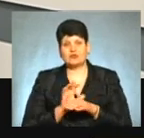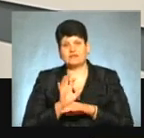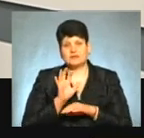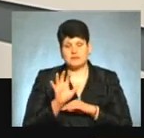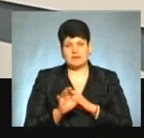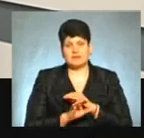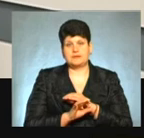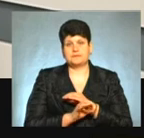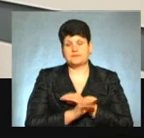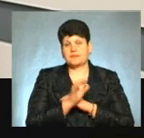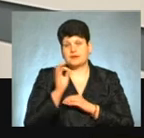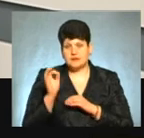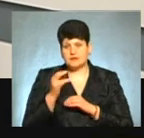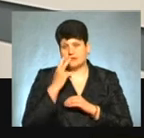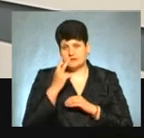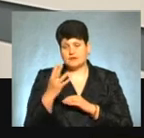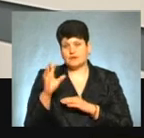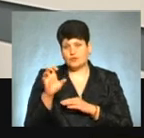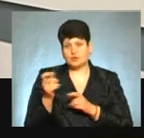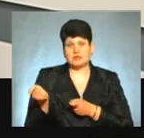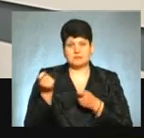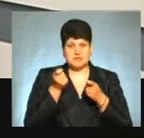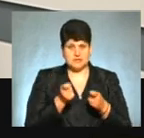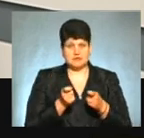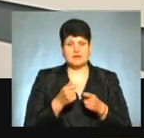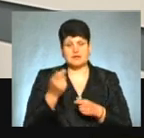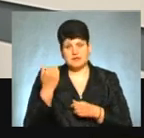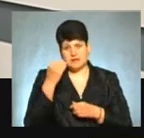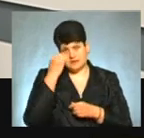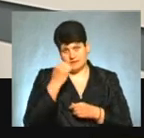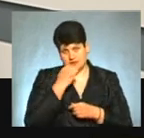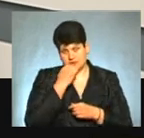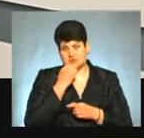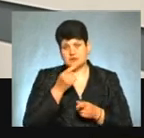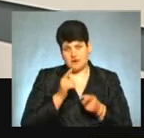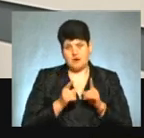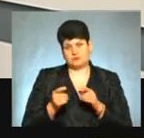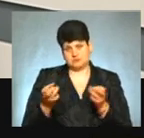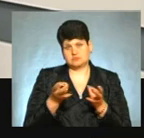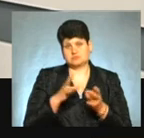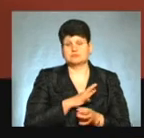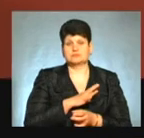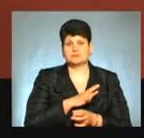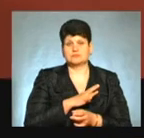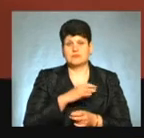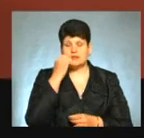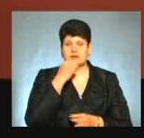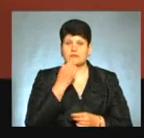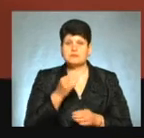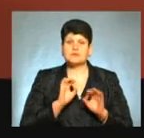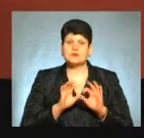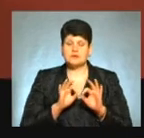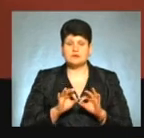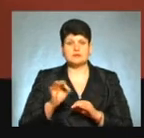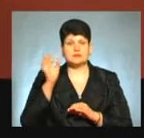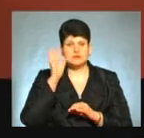Східний фронт, і які, судячи по тих фотографіях, які присилають бійці, їхні вдячності реально пригодилися. Дякую вам за